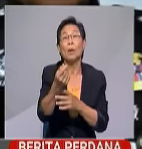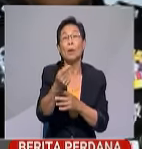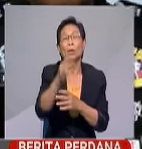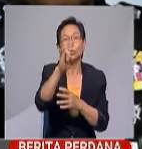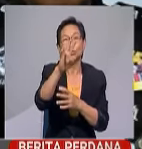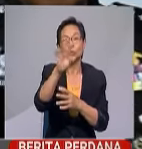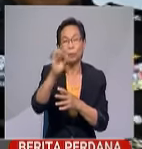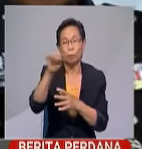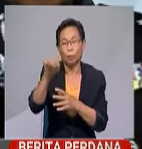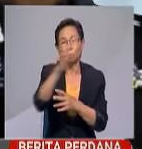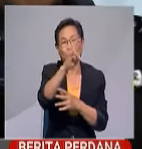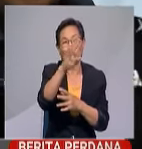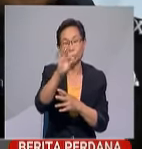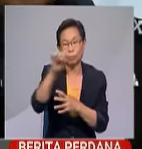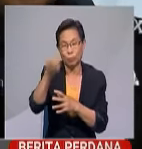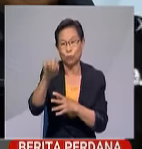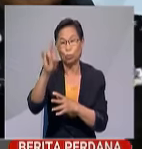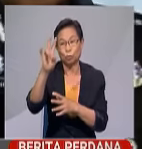79.7